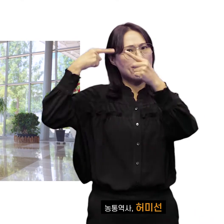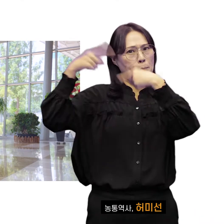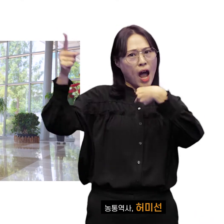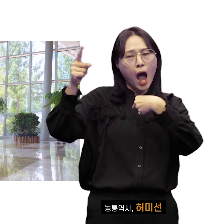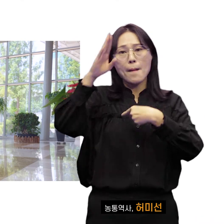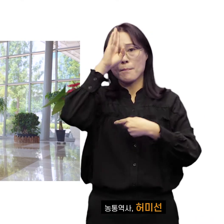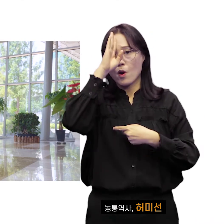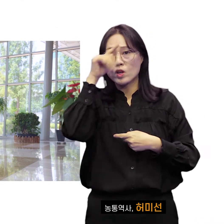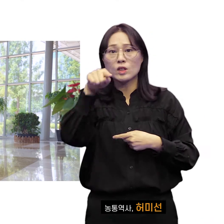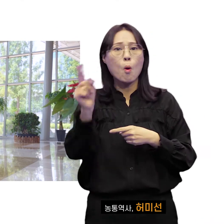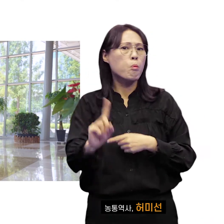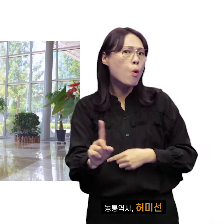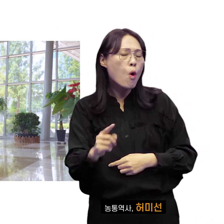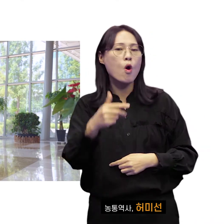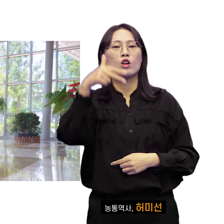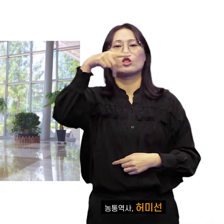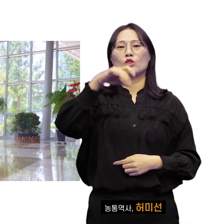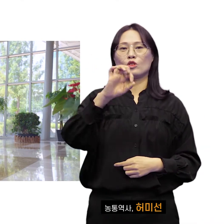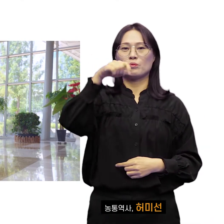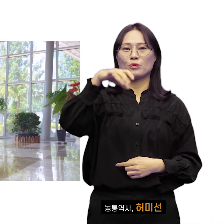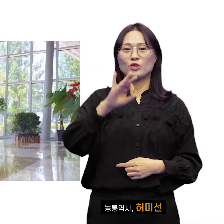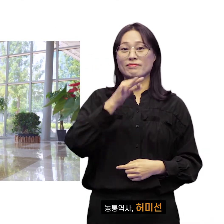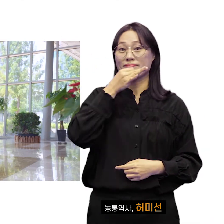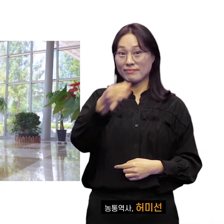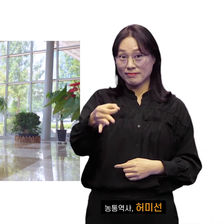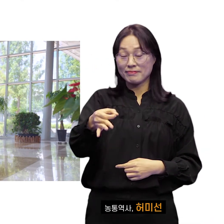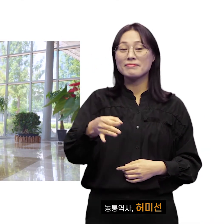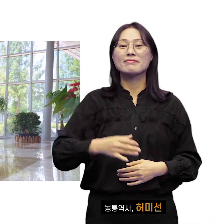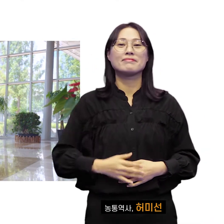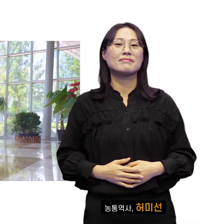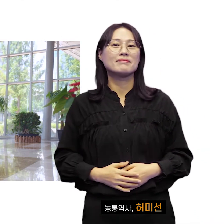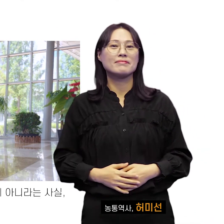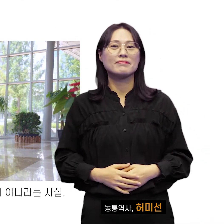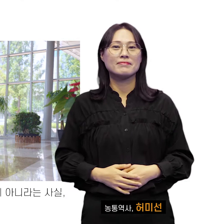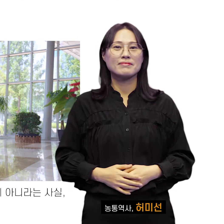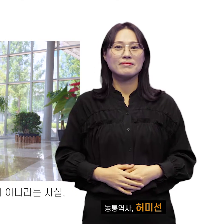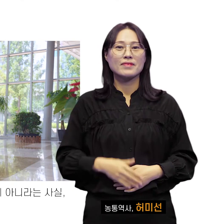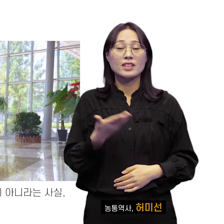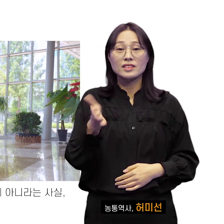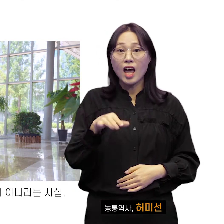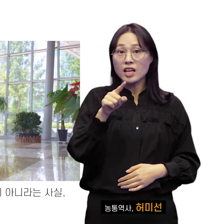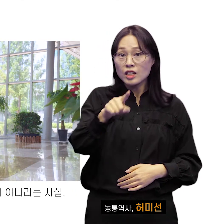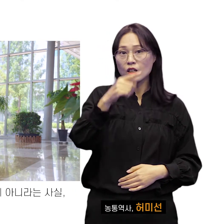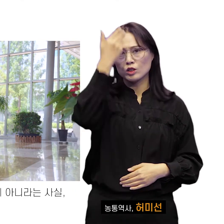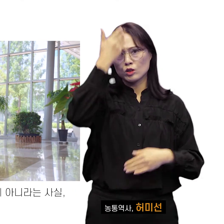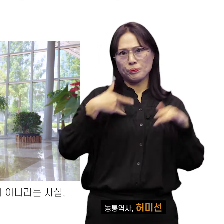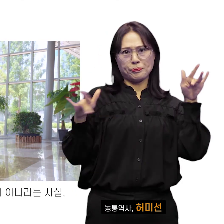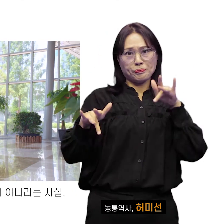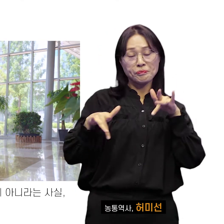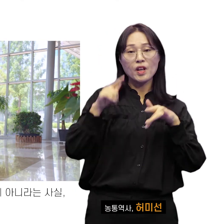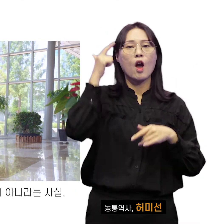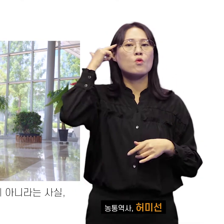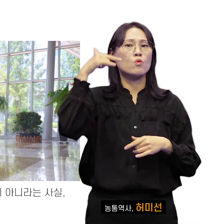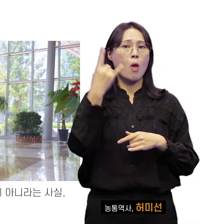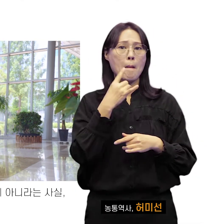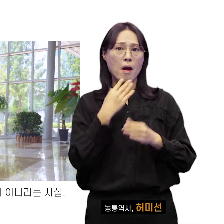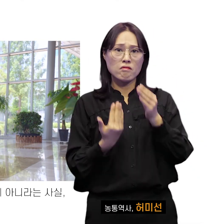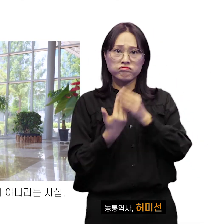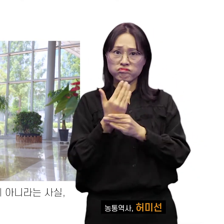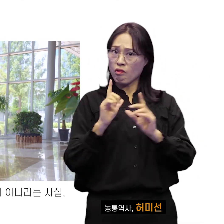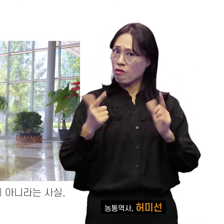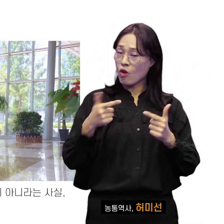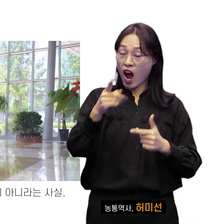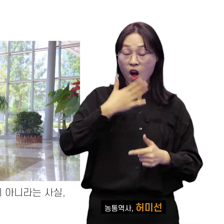뇌혈관이 막히거나 터지는 질환을 우린 흔히 중풍이라고 부릅니다. 그런데 이 중풍이 뇌에서만 생기는 게 아니라는 사실